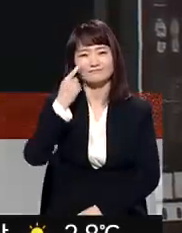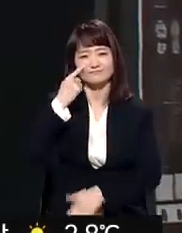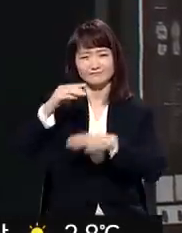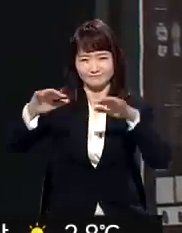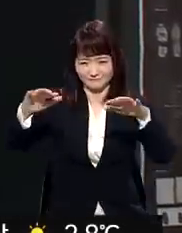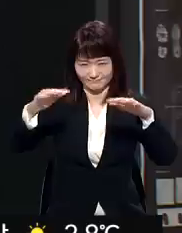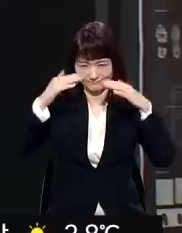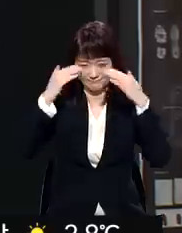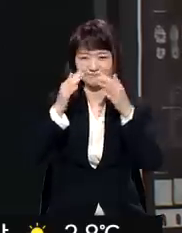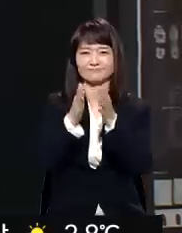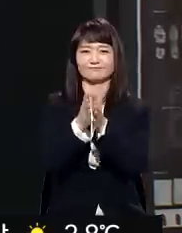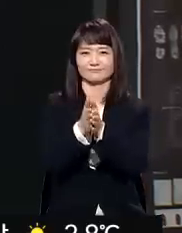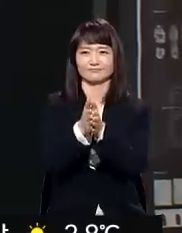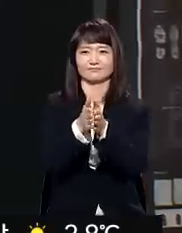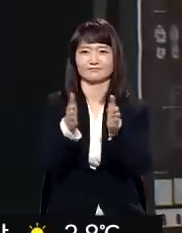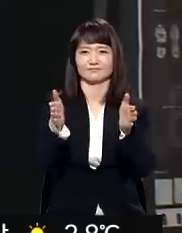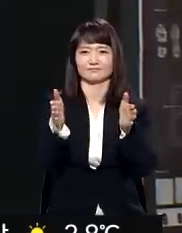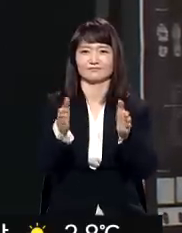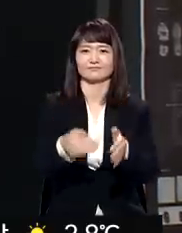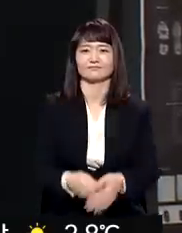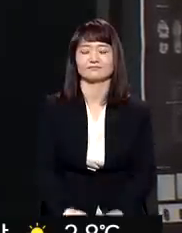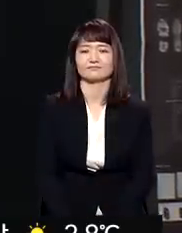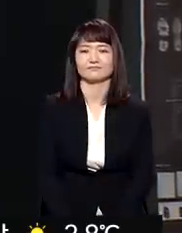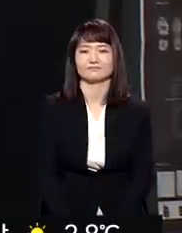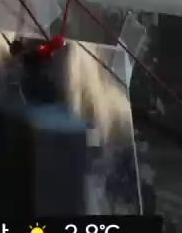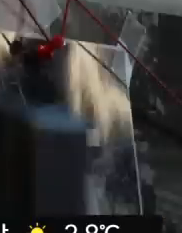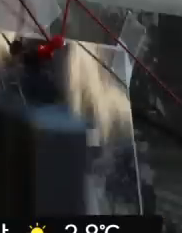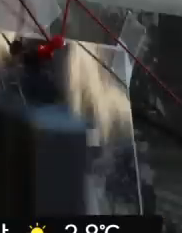시선을 모아서 출발합니다